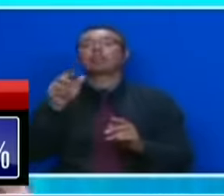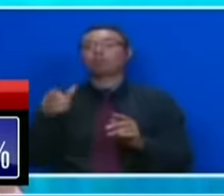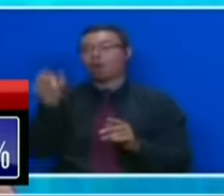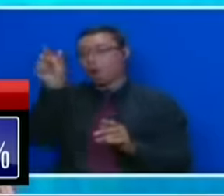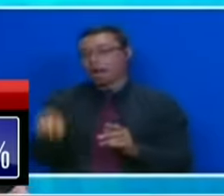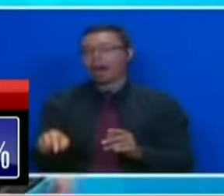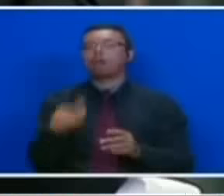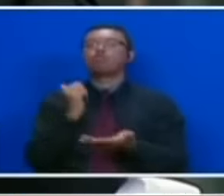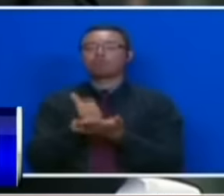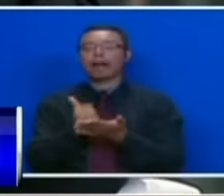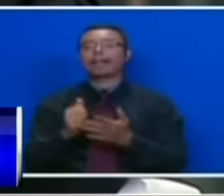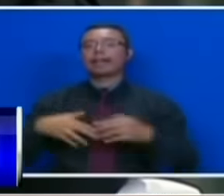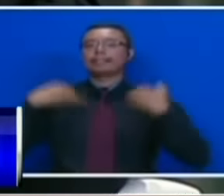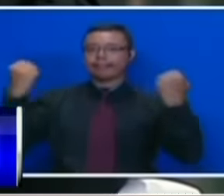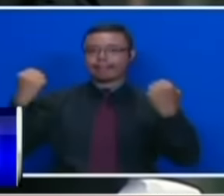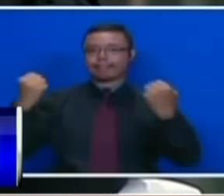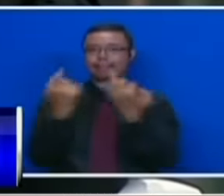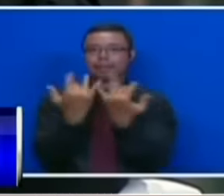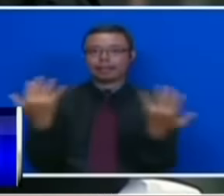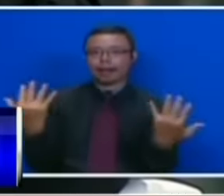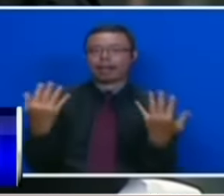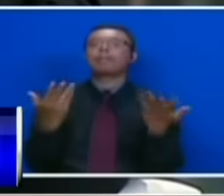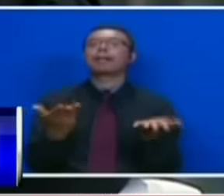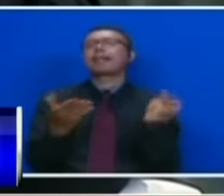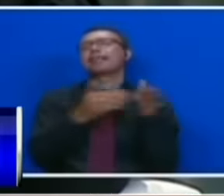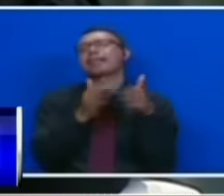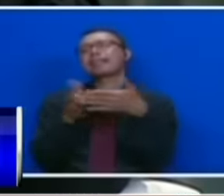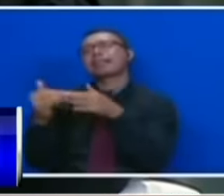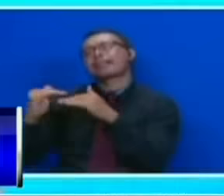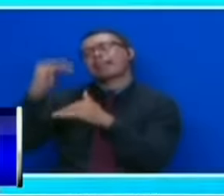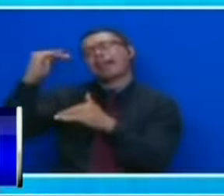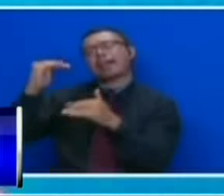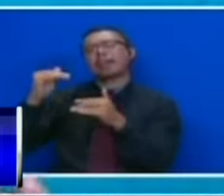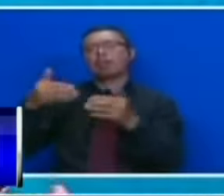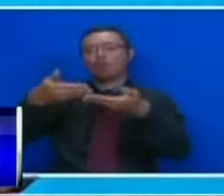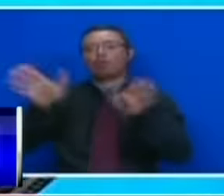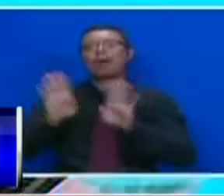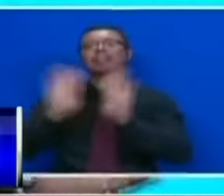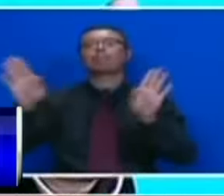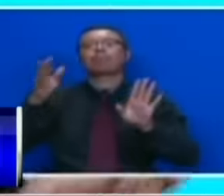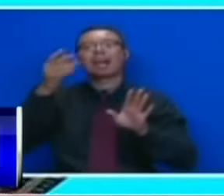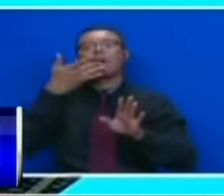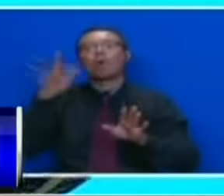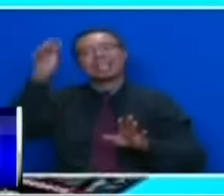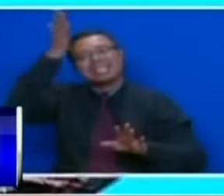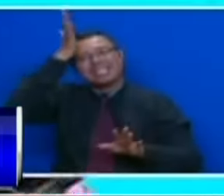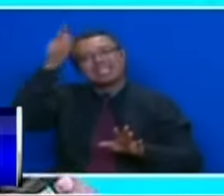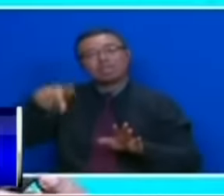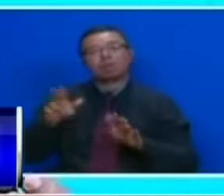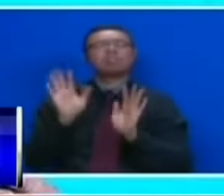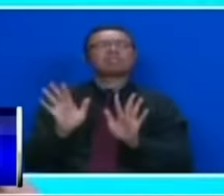agar kotanya sehat. Bagaimana strategi paslon nomor 1 meningkatkan ruang terbuka hijau yang sangat defisit pada saat